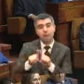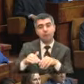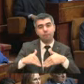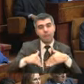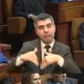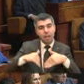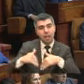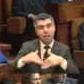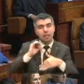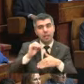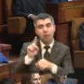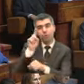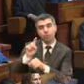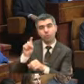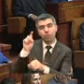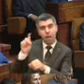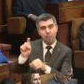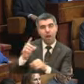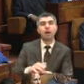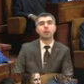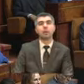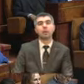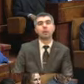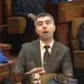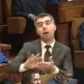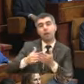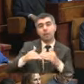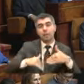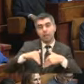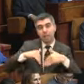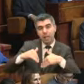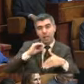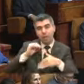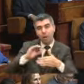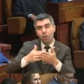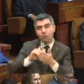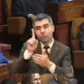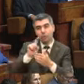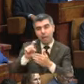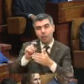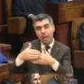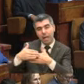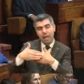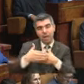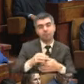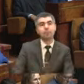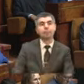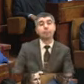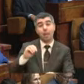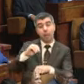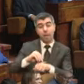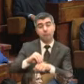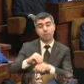بين إيغود والطريق الجهوي 204، والطريق الرابطة بين سيدي شكر والويحات، وكذلك الطريق الرئيسية التي